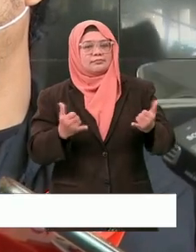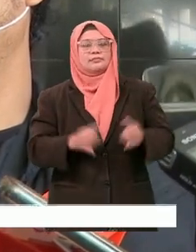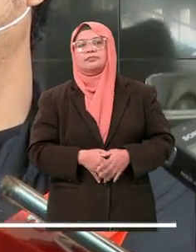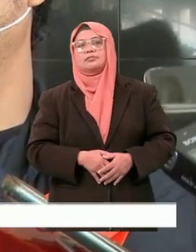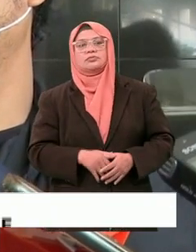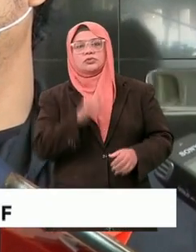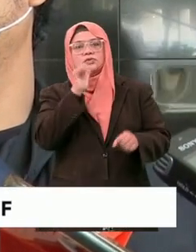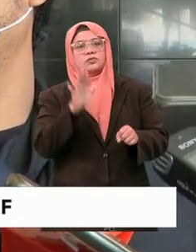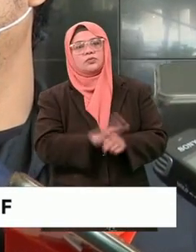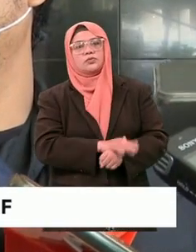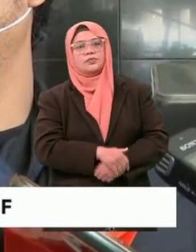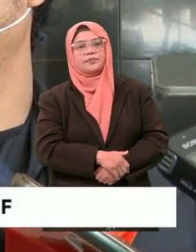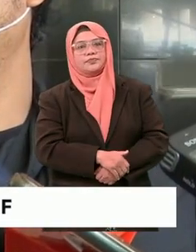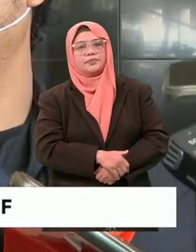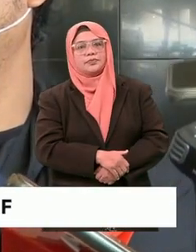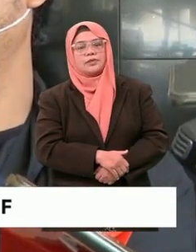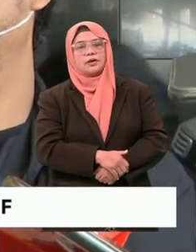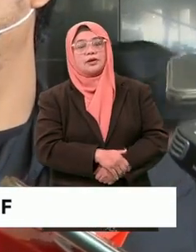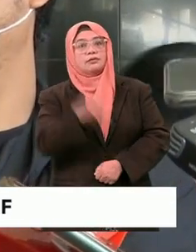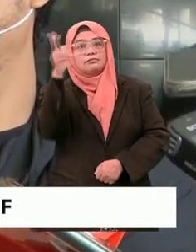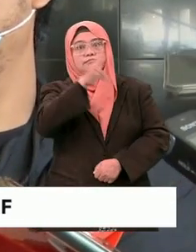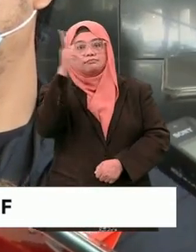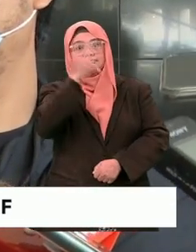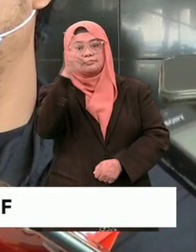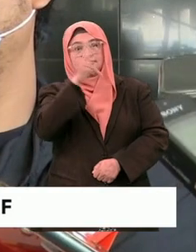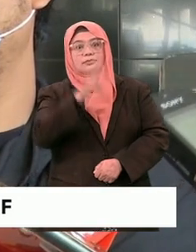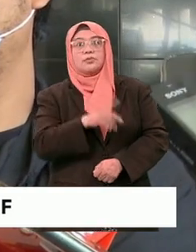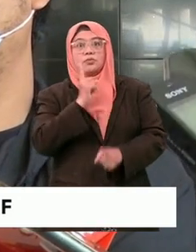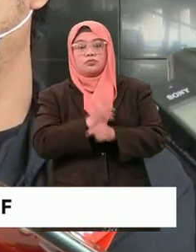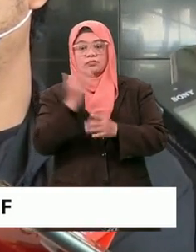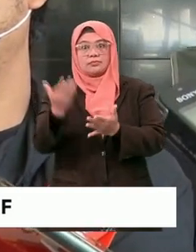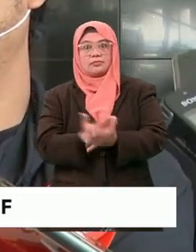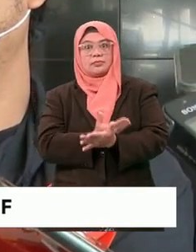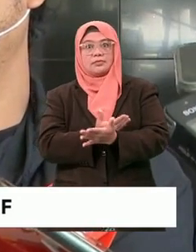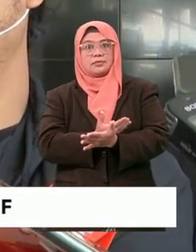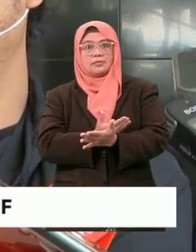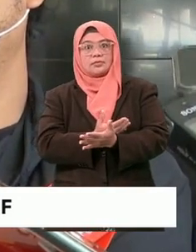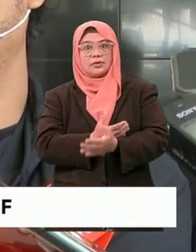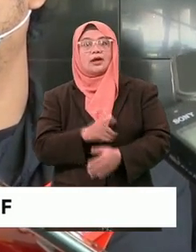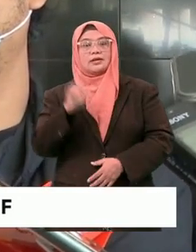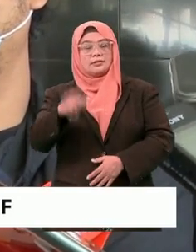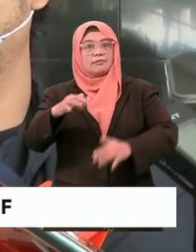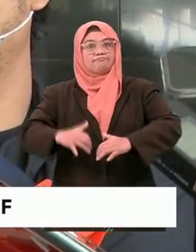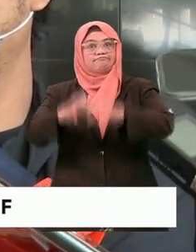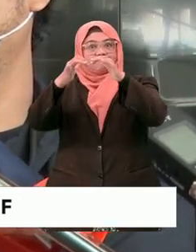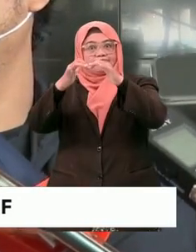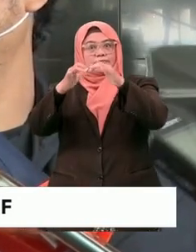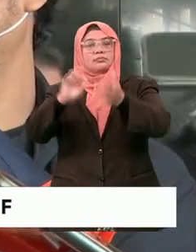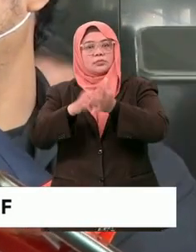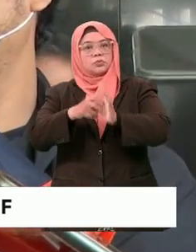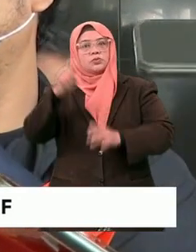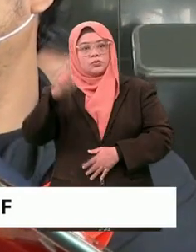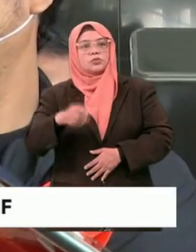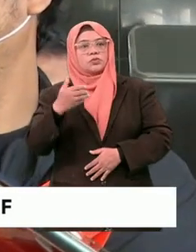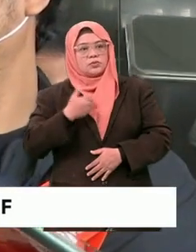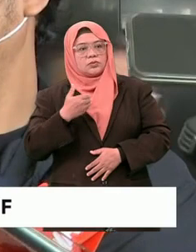mencukupi jadi kerajaan yang baru yang akan dibentuk nanti mestilah ada satu